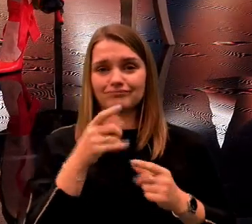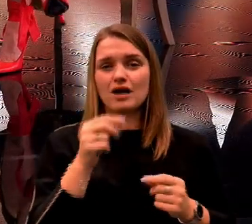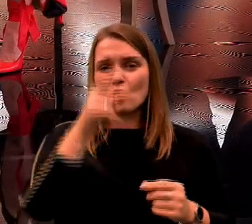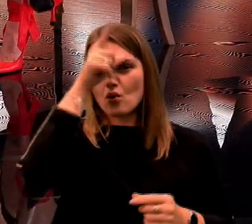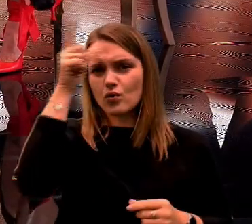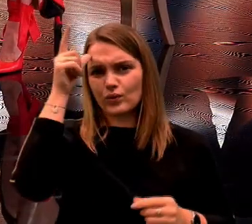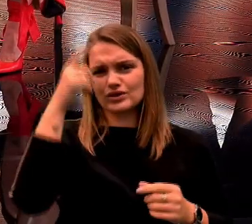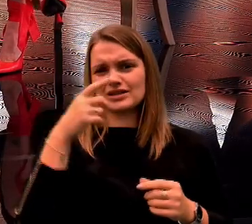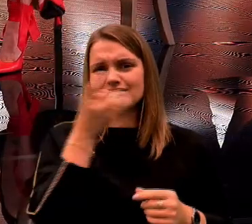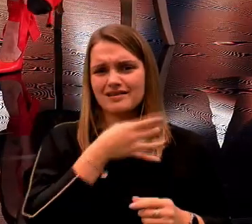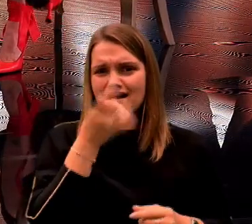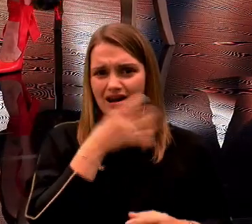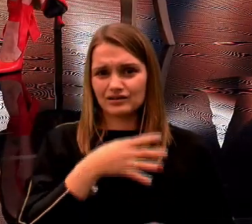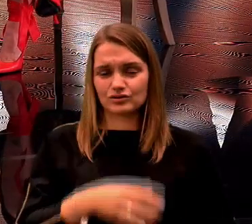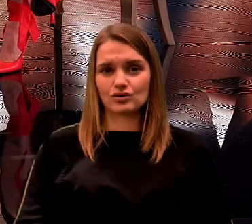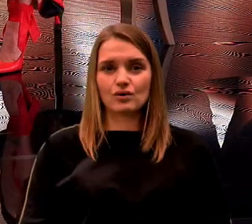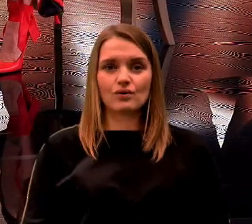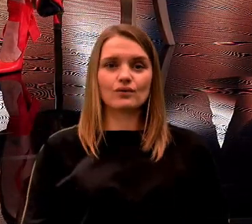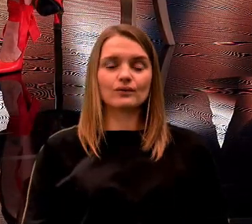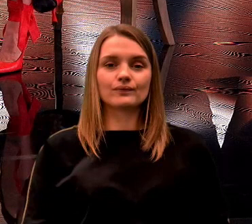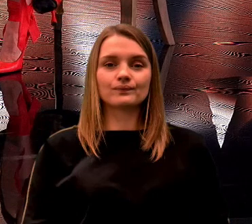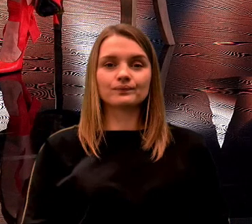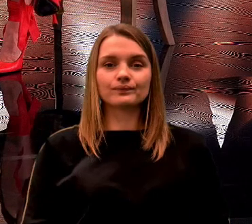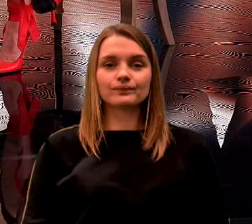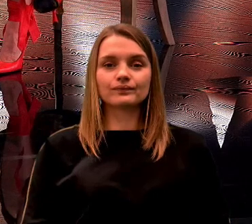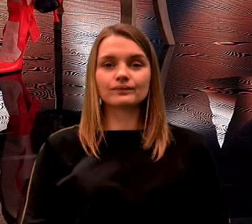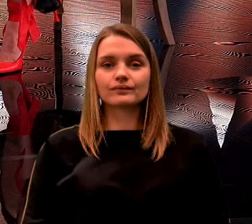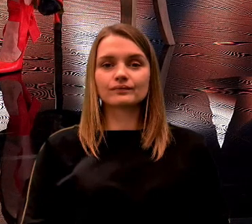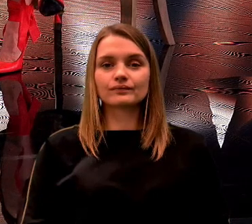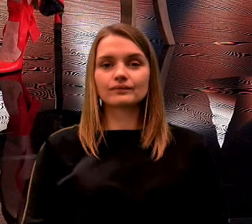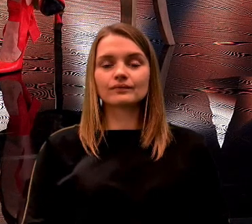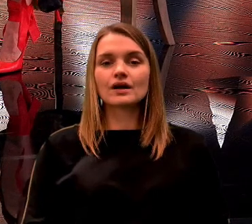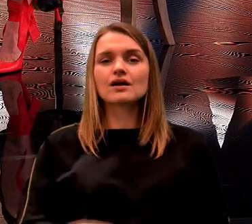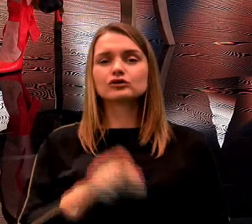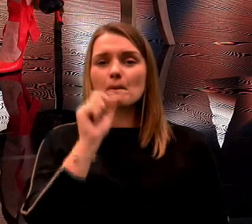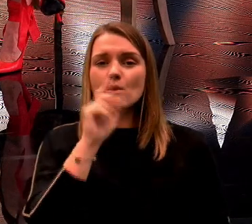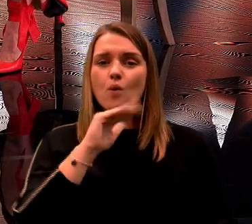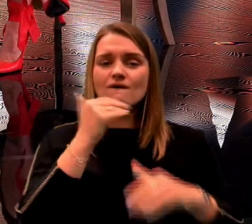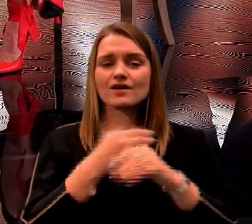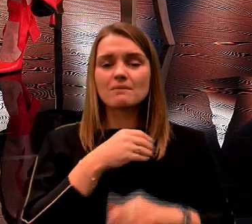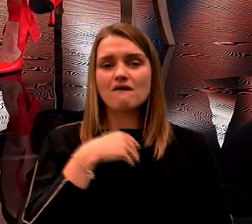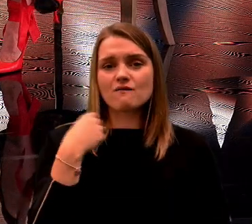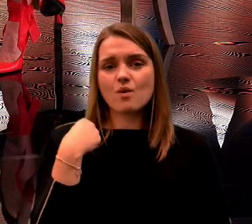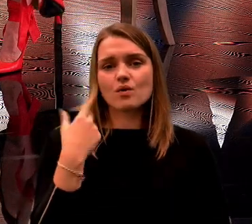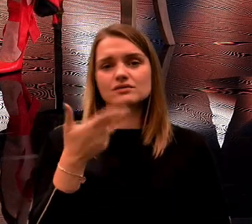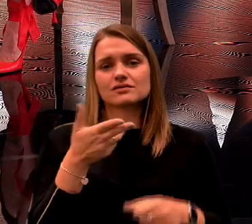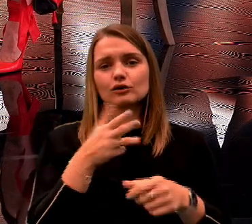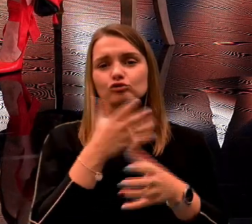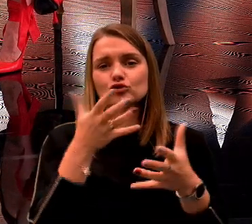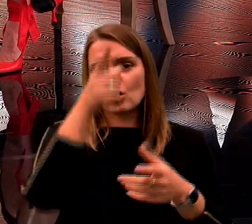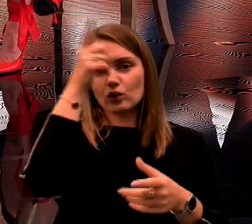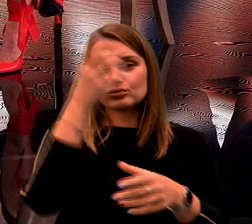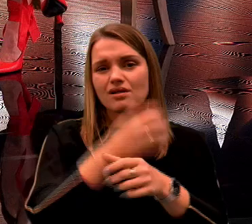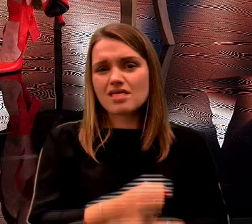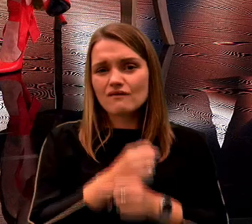tam, że w polskiej firmie to właśnie jest pan Heniek, który batem pogania niewolników i że to jest ogólnie te wszystkie